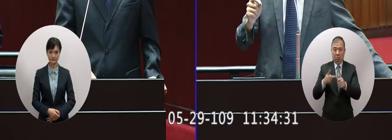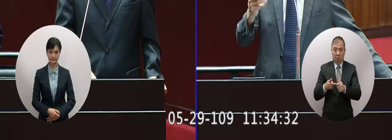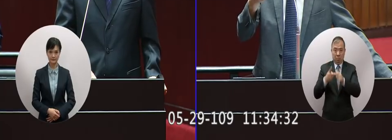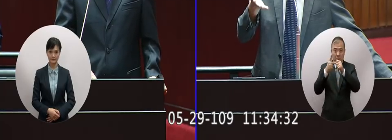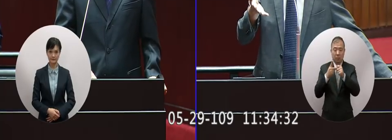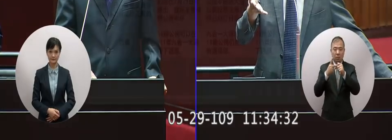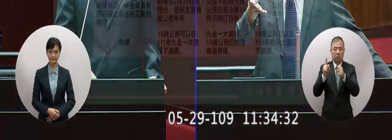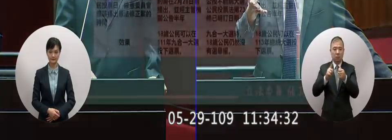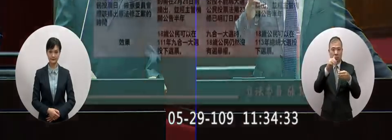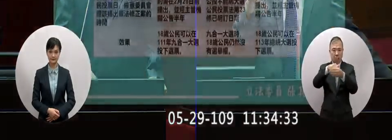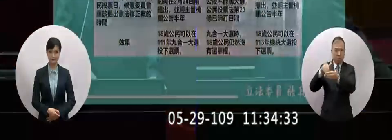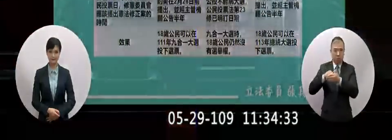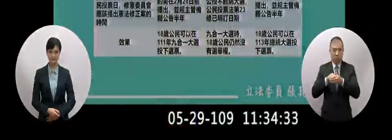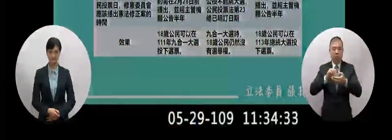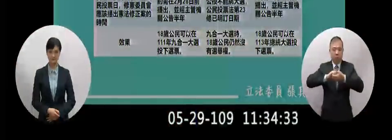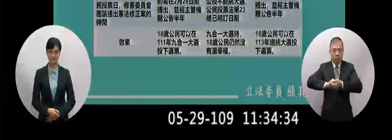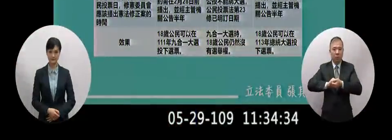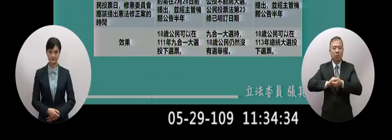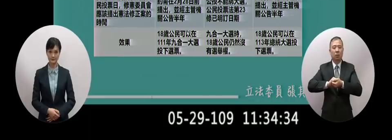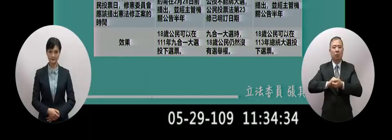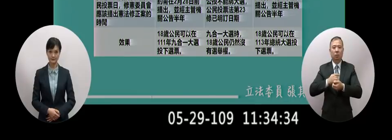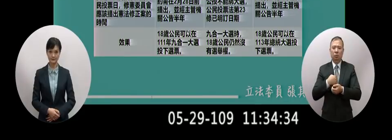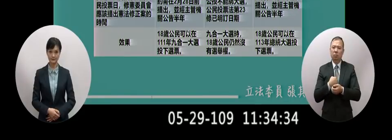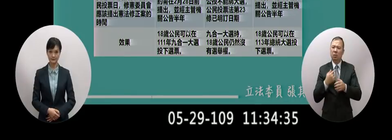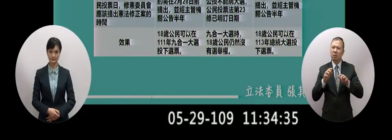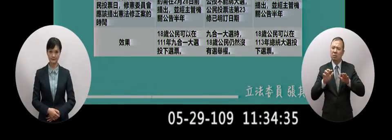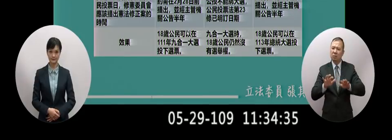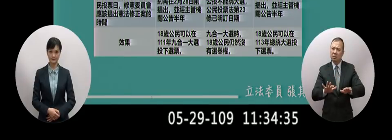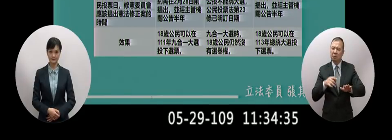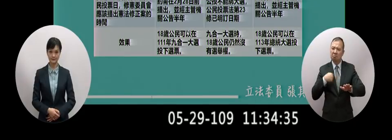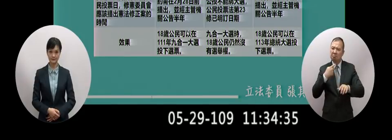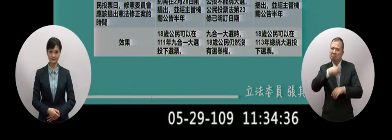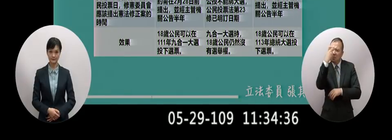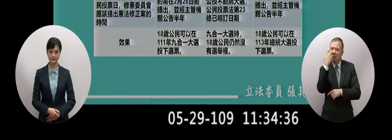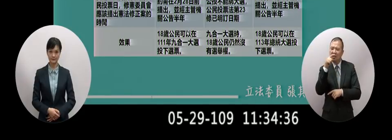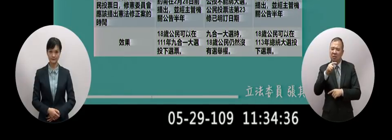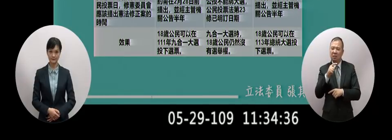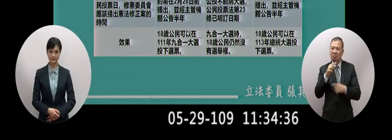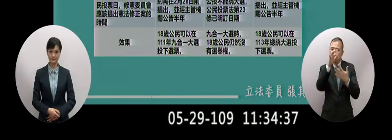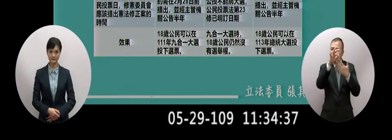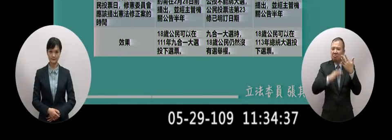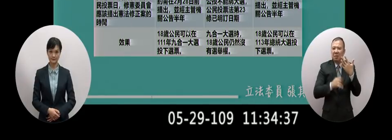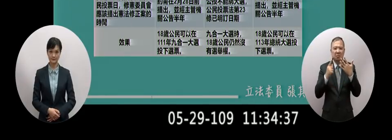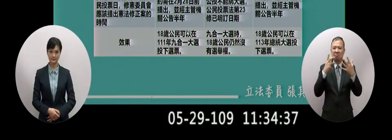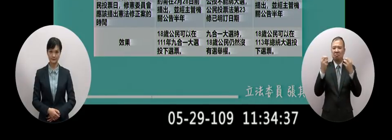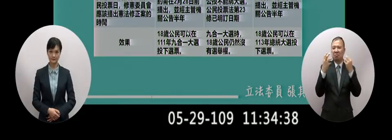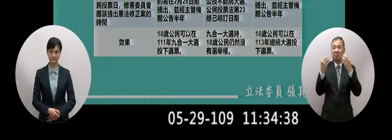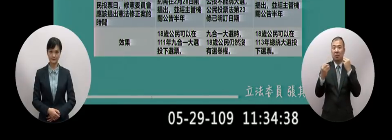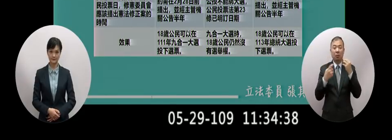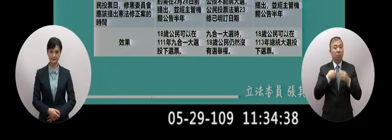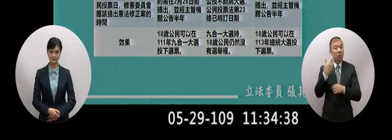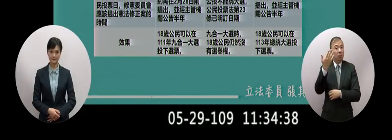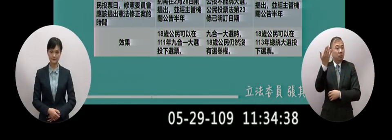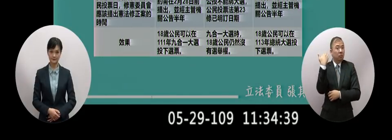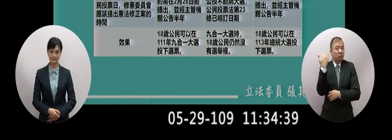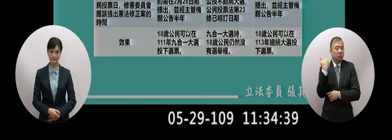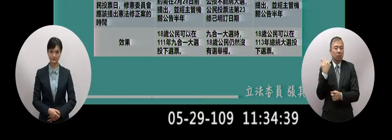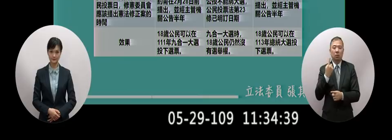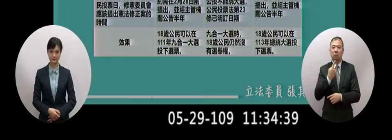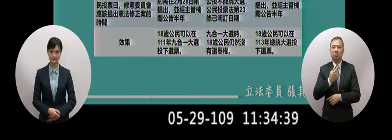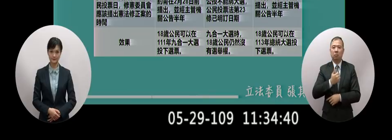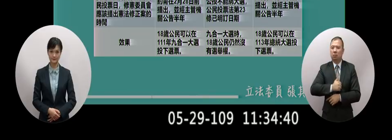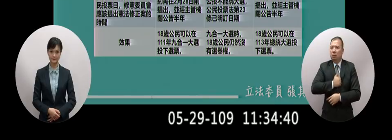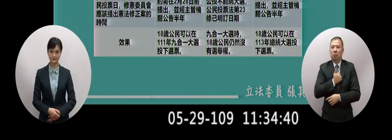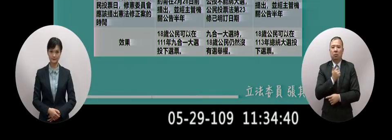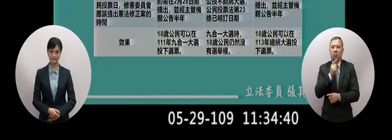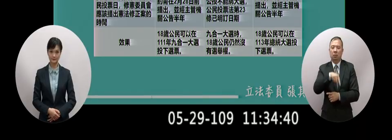的法制上也是让院长很清楚，目前有一点点在各个法上的规范没有很清楚，因为说实话我们过去并没有真正做过这